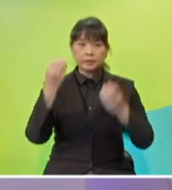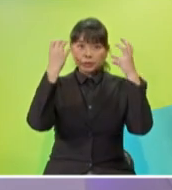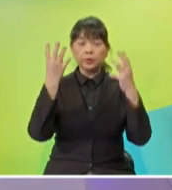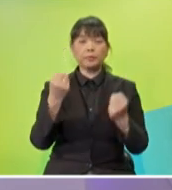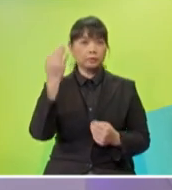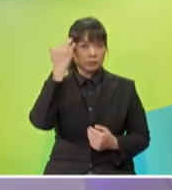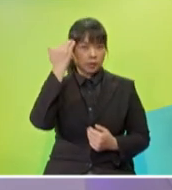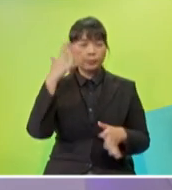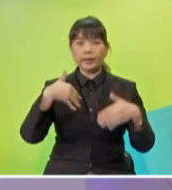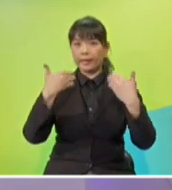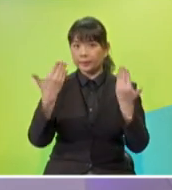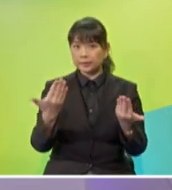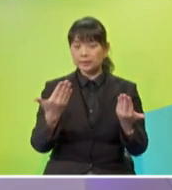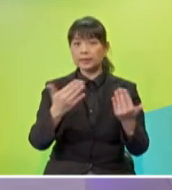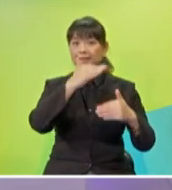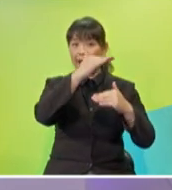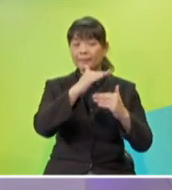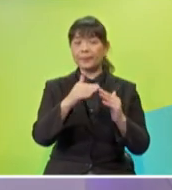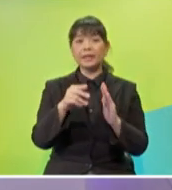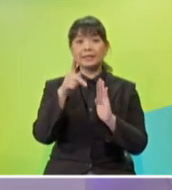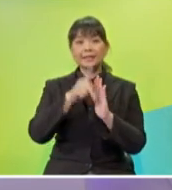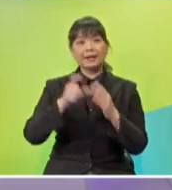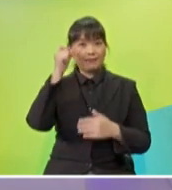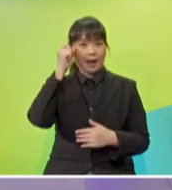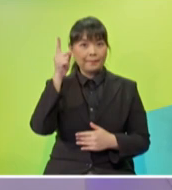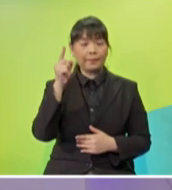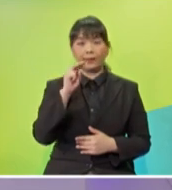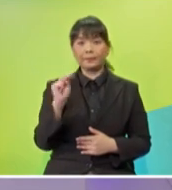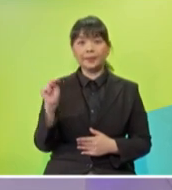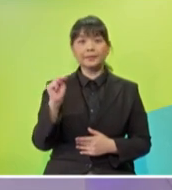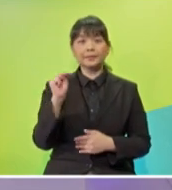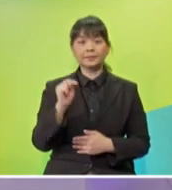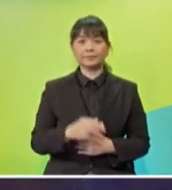Bagaimanakah tahap pemahaman murid-murid kita jadi